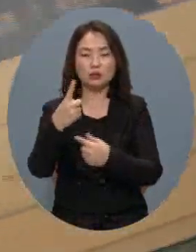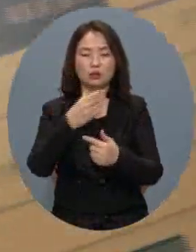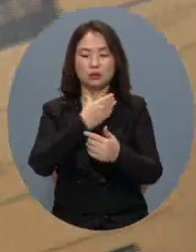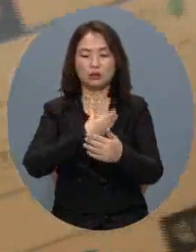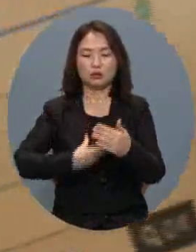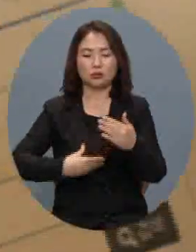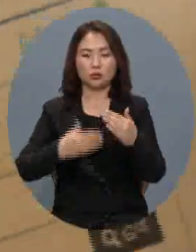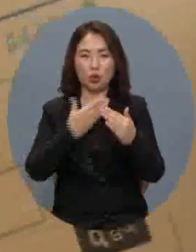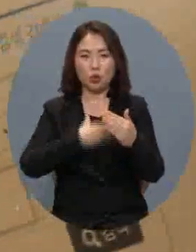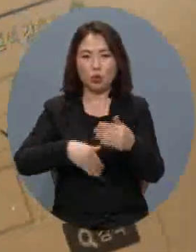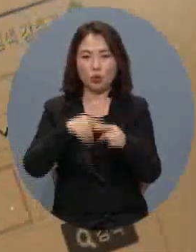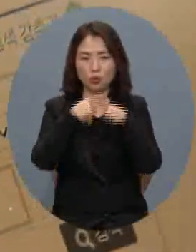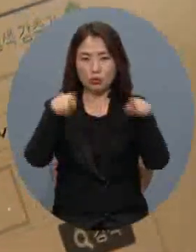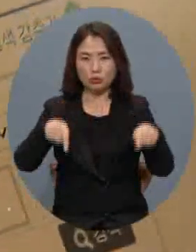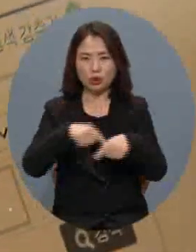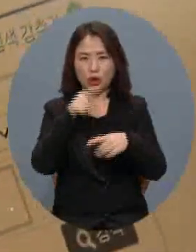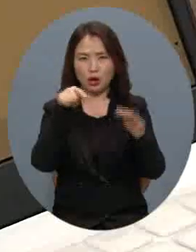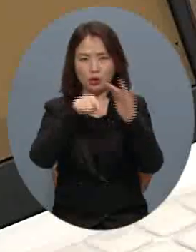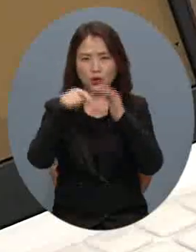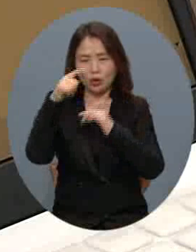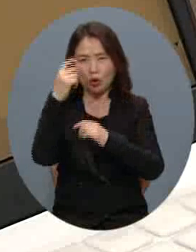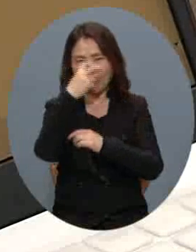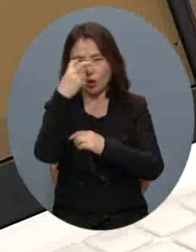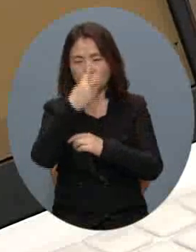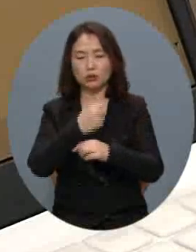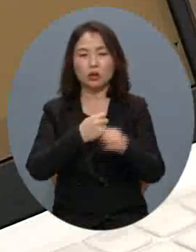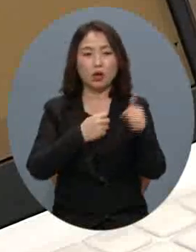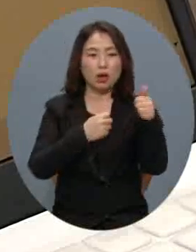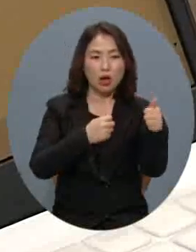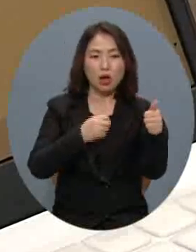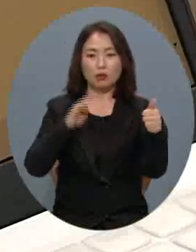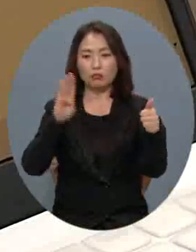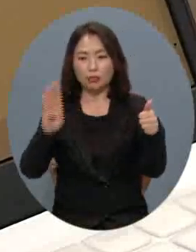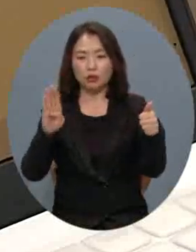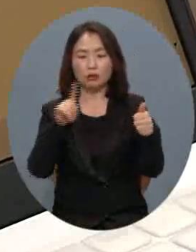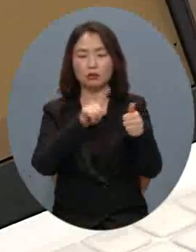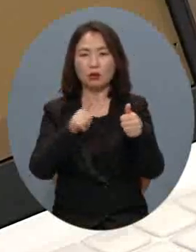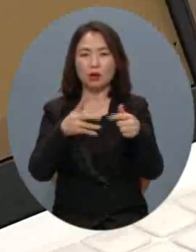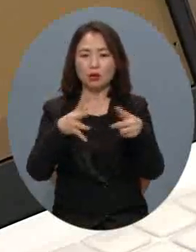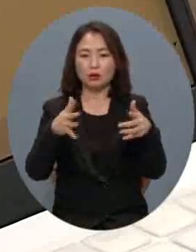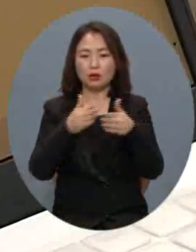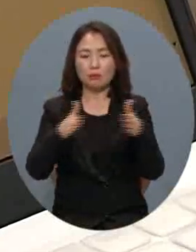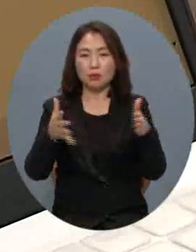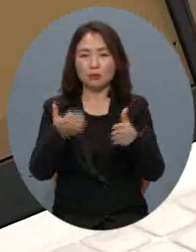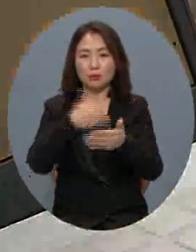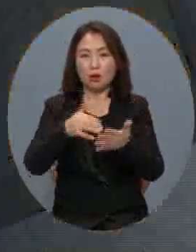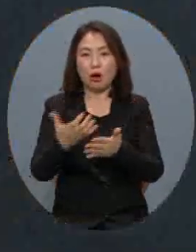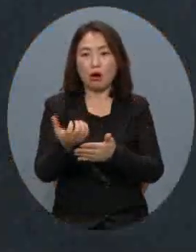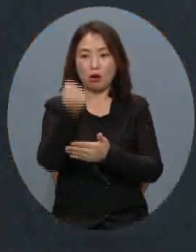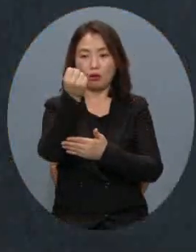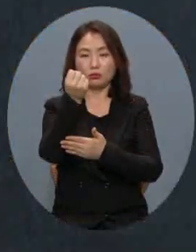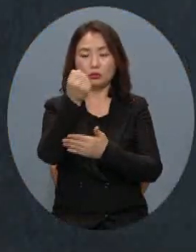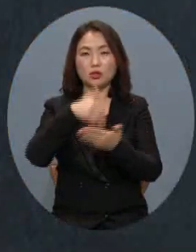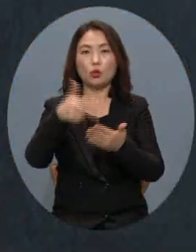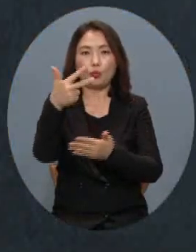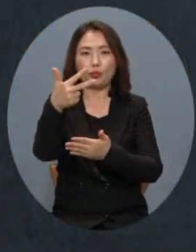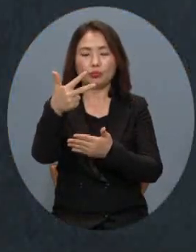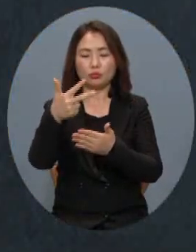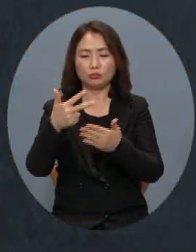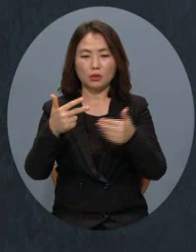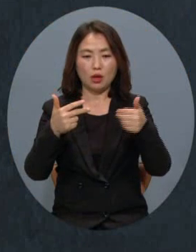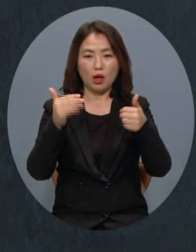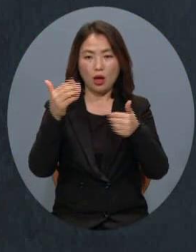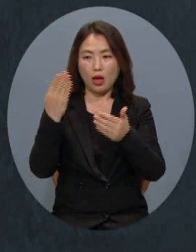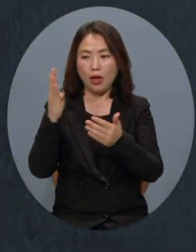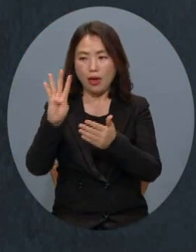모두 열람해봤습니다. 법인 A와 B가 이 단지 아파트를 7채 갖고 있었는데 A 법인의 주소는